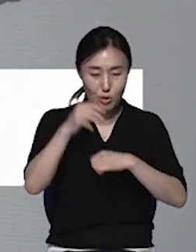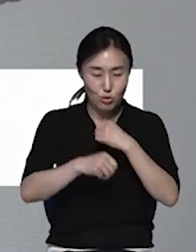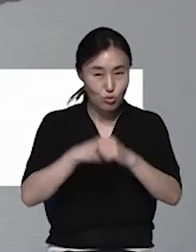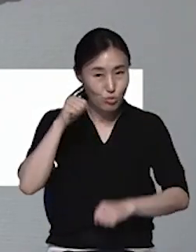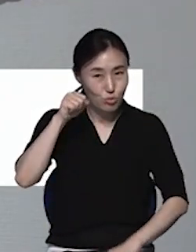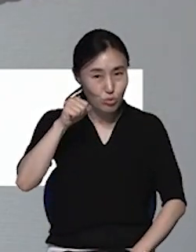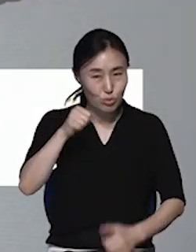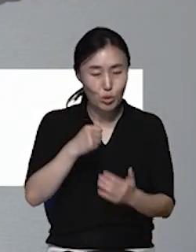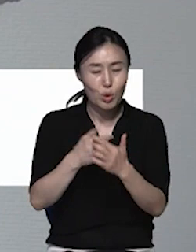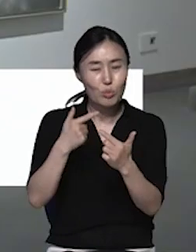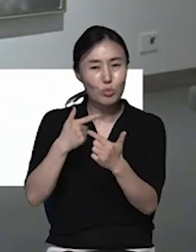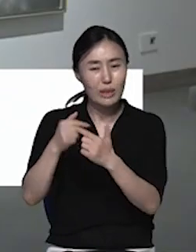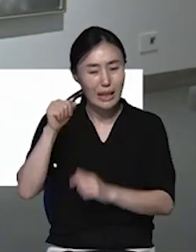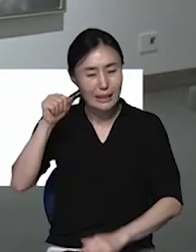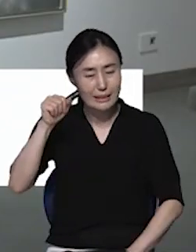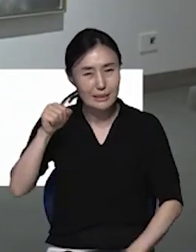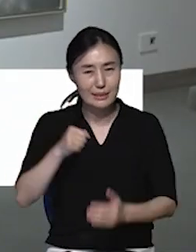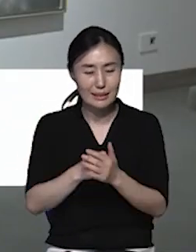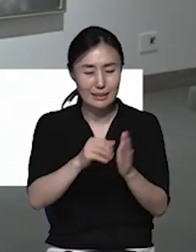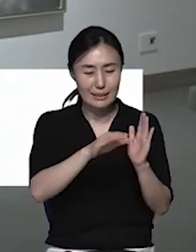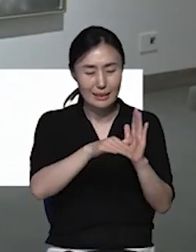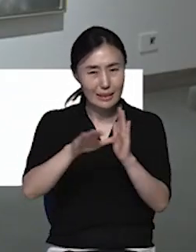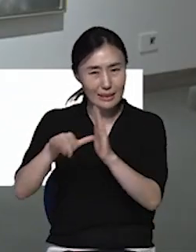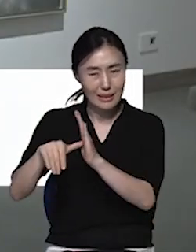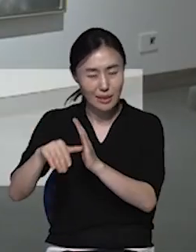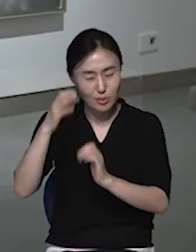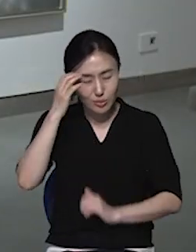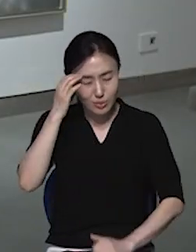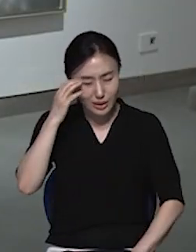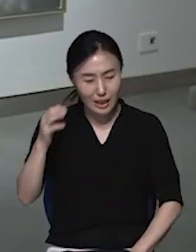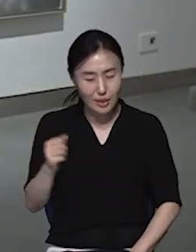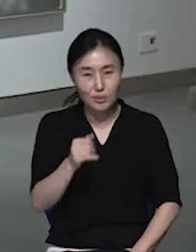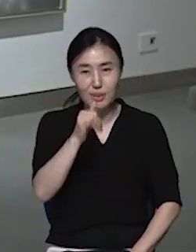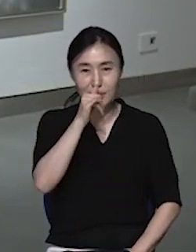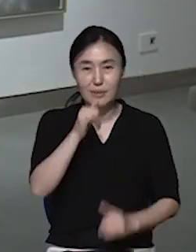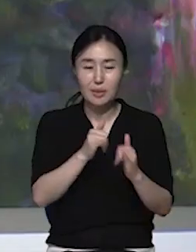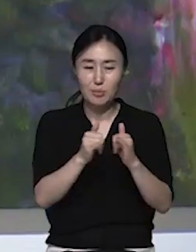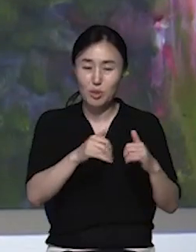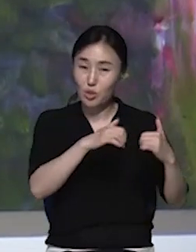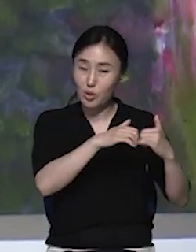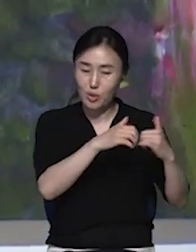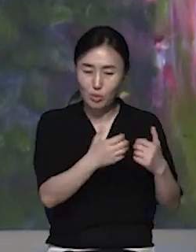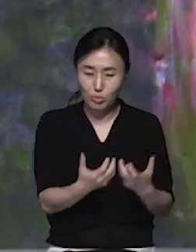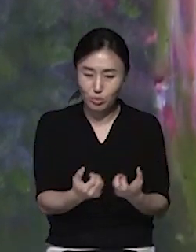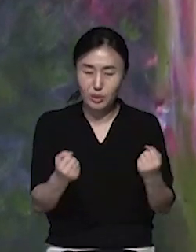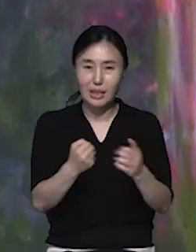민주화운동과 부마항쟁이라는 시대적 아픔을 공유하고 있는 작가들은 전쟁과